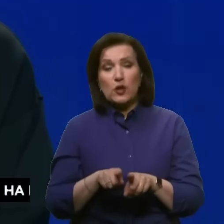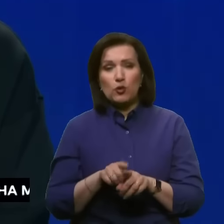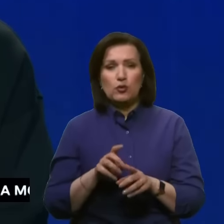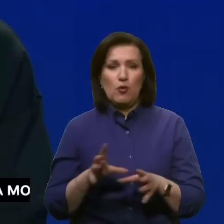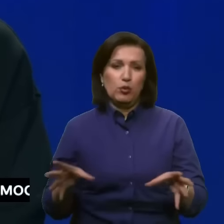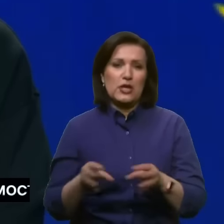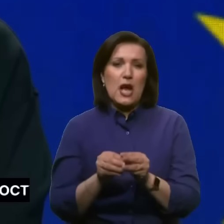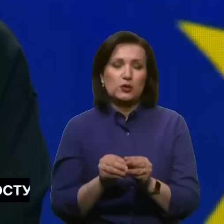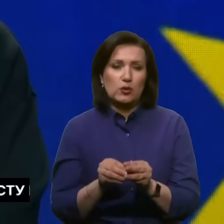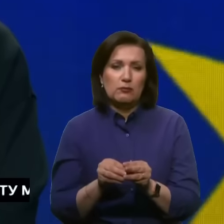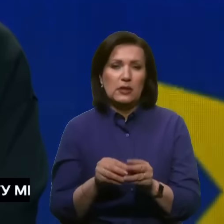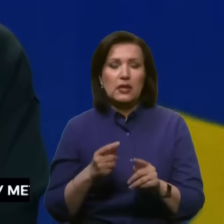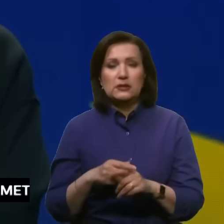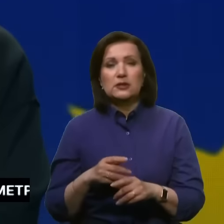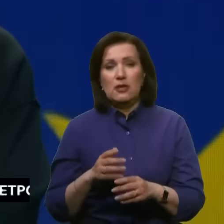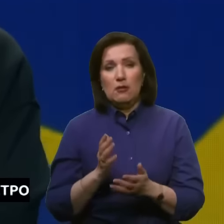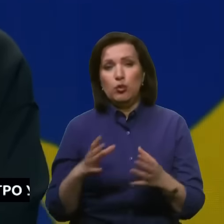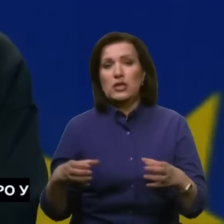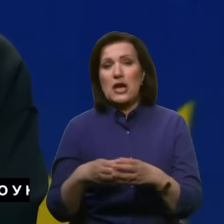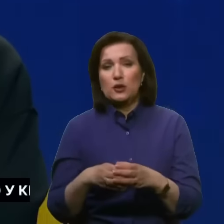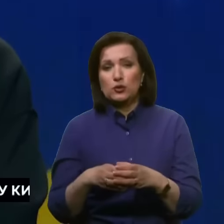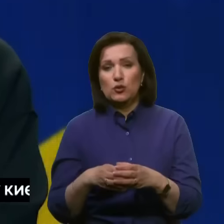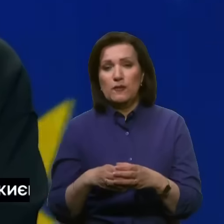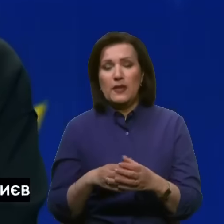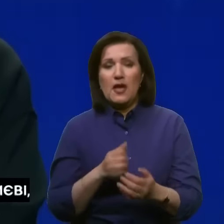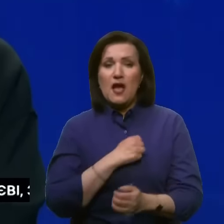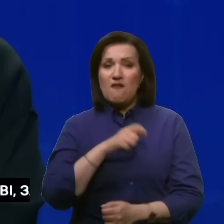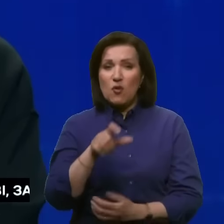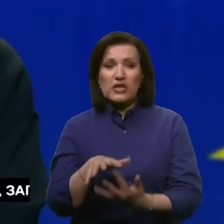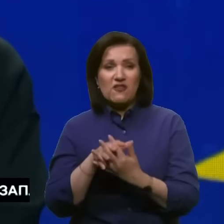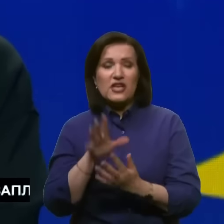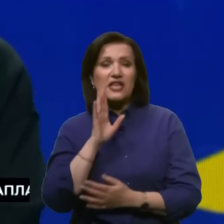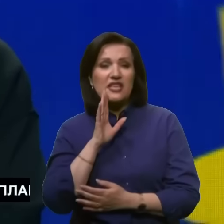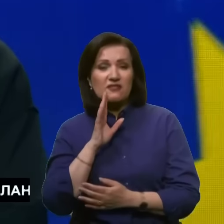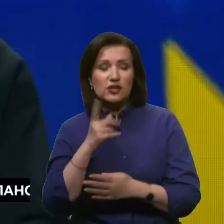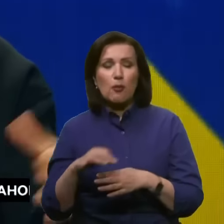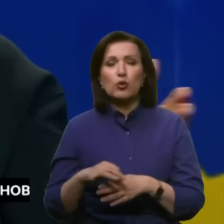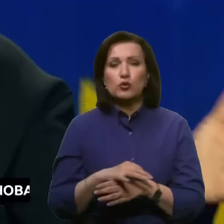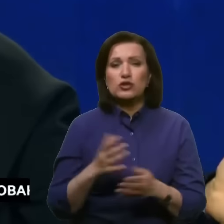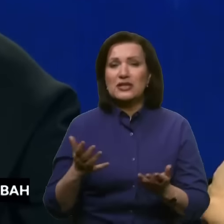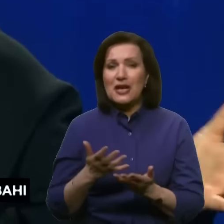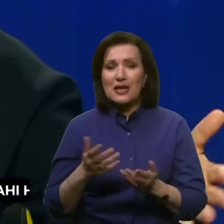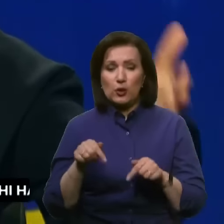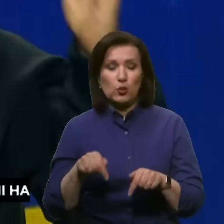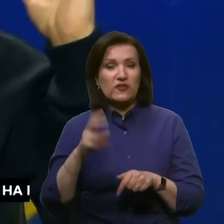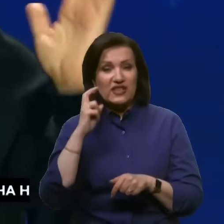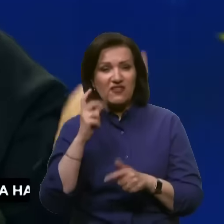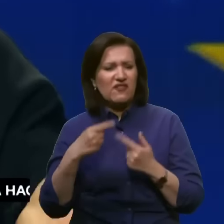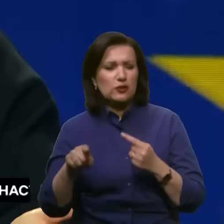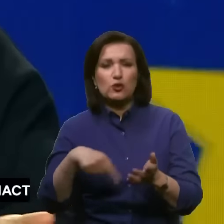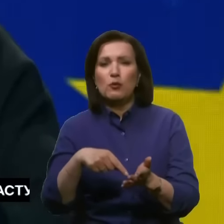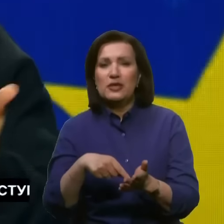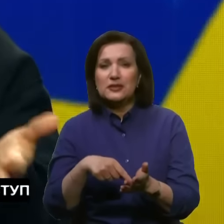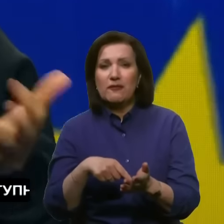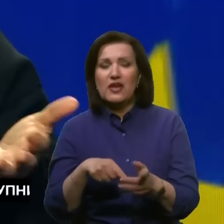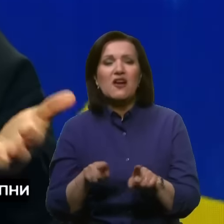разом. Це бути разом. Тому що воїн, який на фронті, і дівчина його або дружина, яка тут, в Києві, в іншому